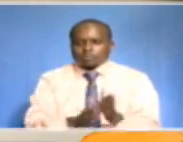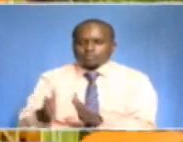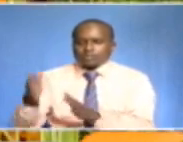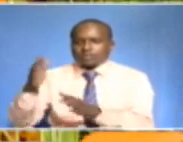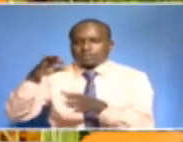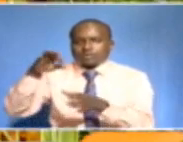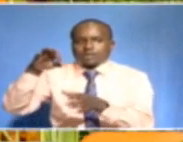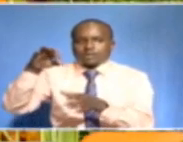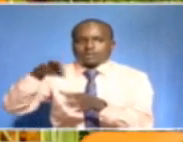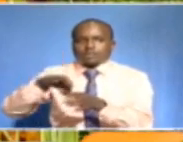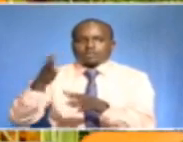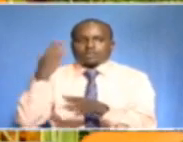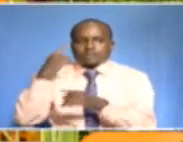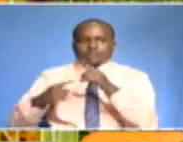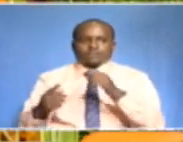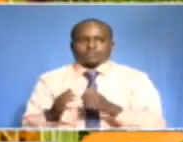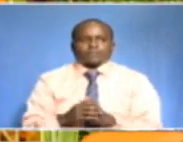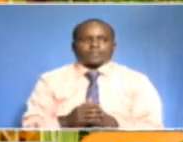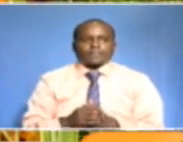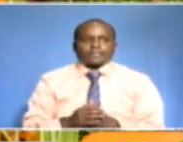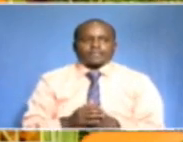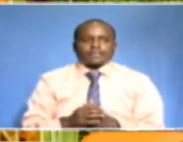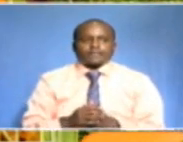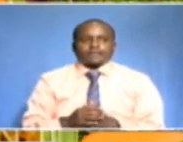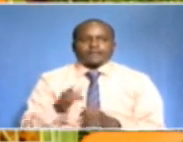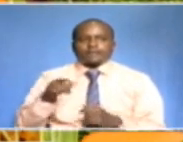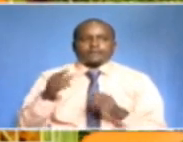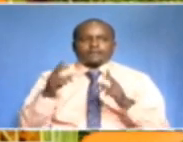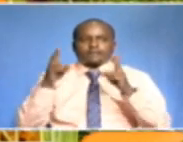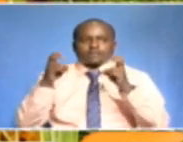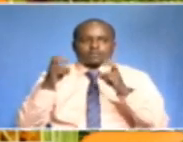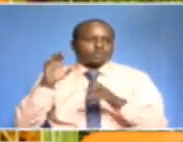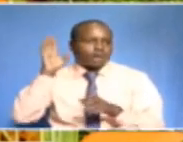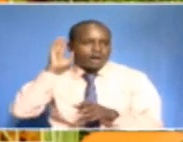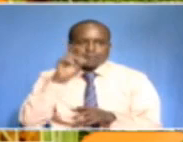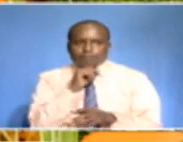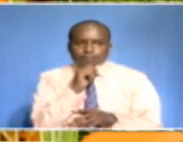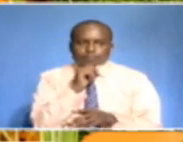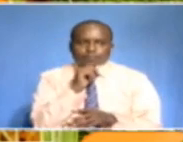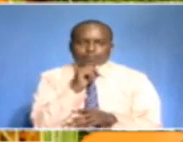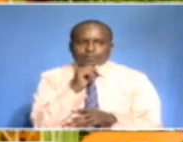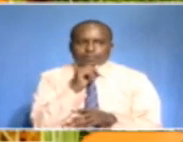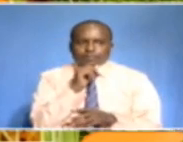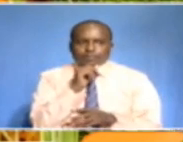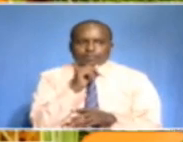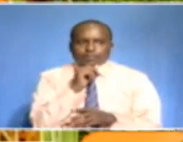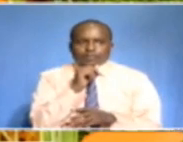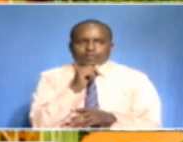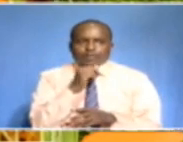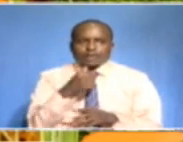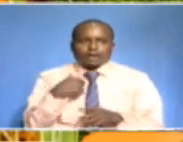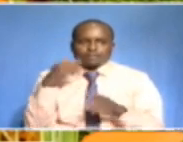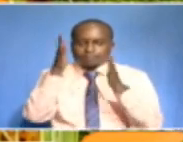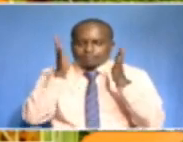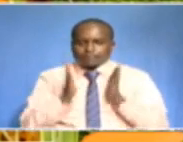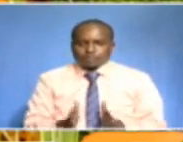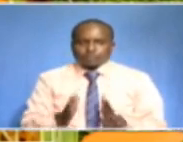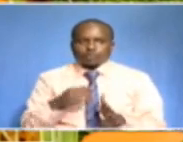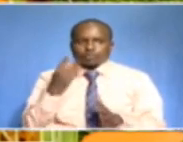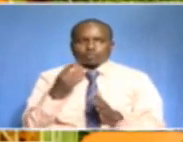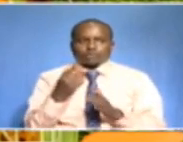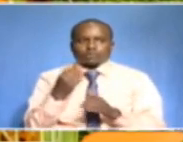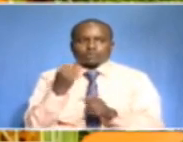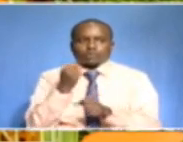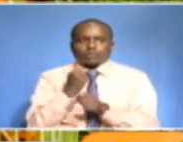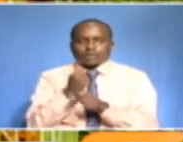chilobrachys maneno Tuli nila habari kuwa Yo mtu ambaye ananya alikuwa ananya kazi